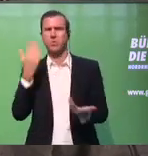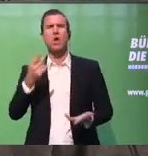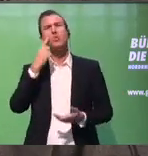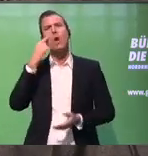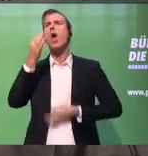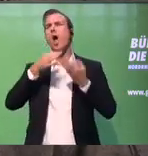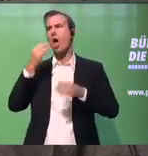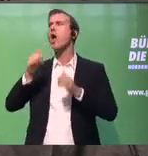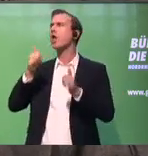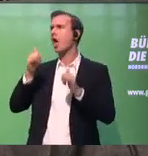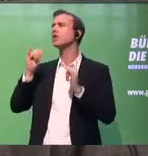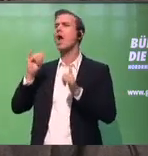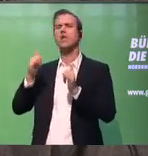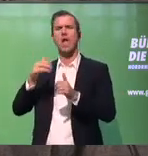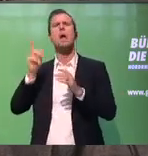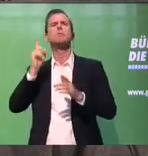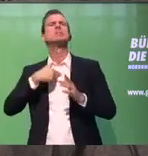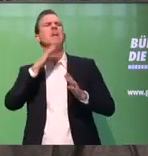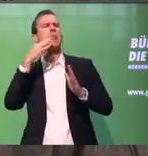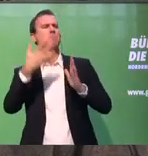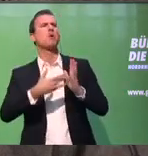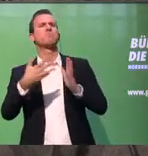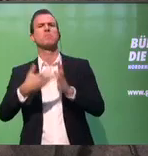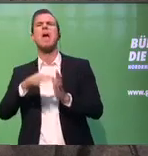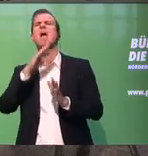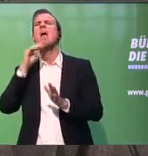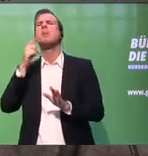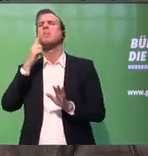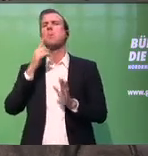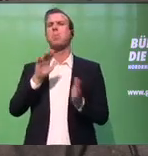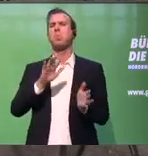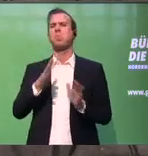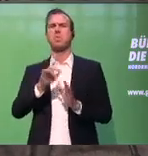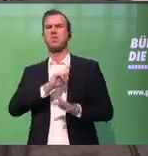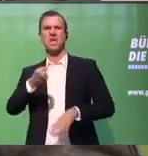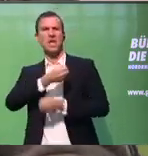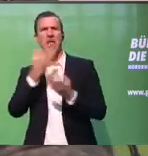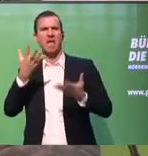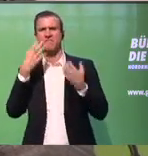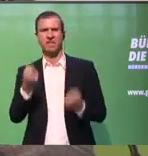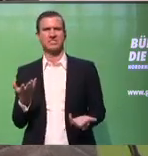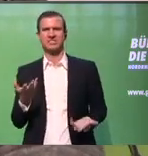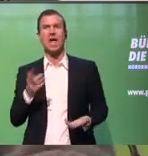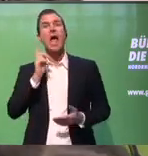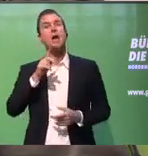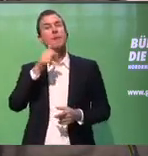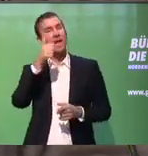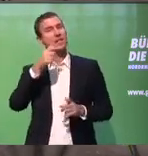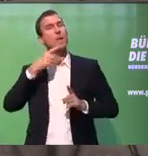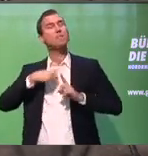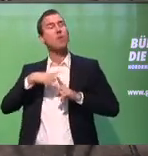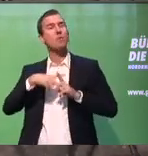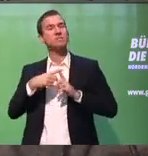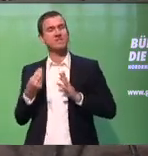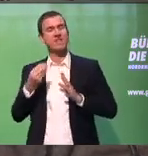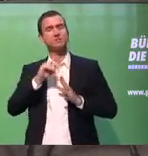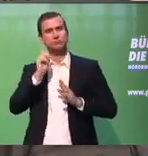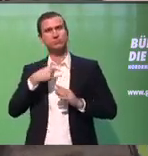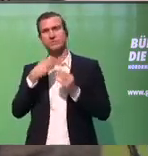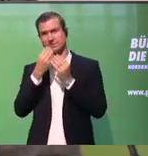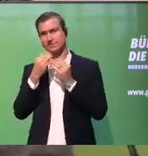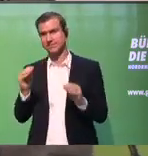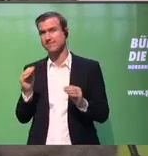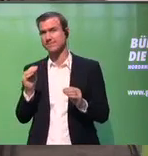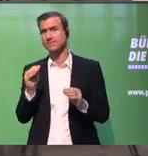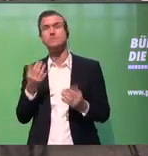Luftbuchungen, viele Prüfaufträge, vieles bleibt auch im Wagen. Positiv, und das muss man fairerweise hinzufügen,